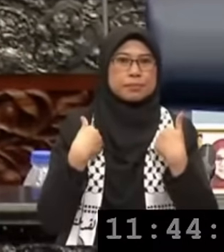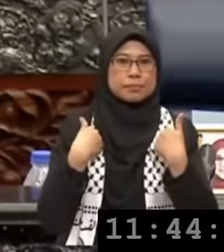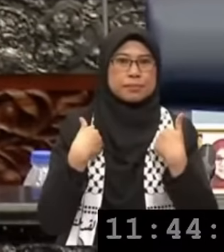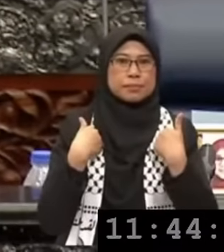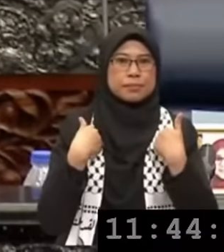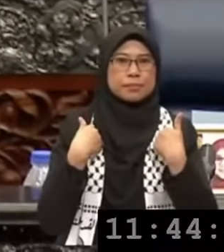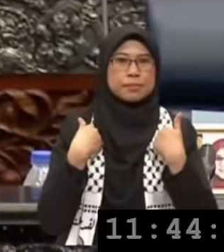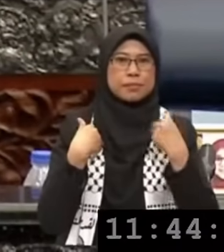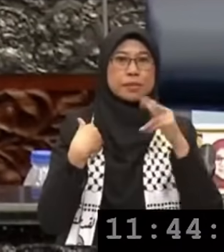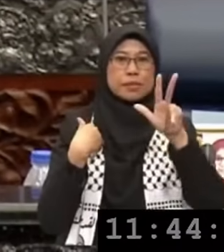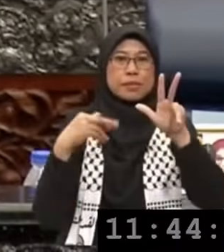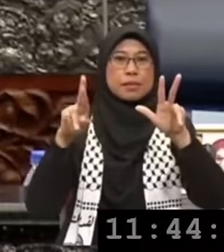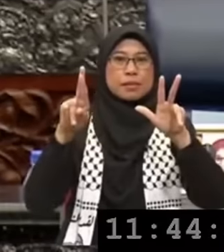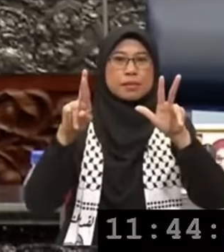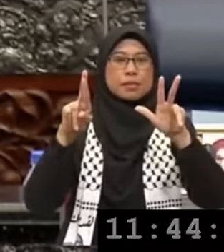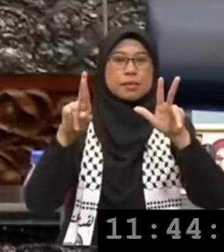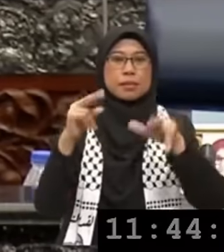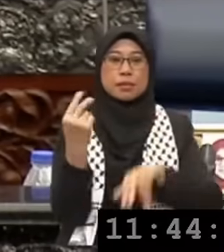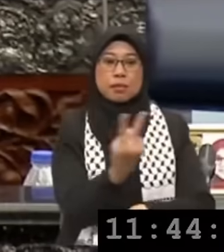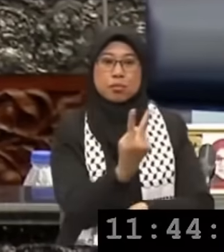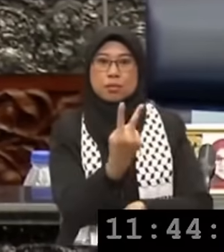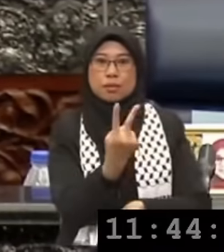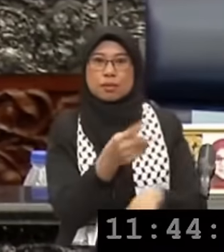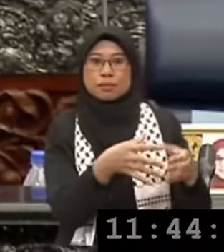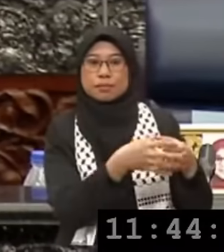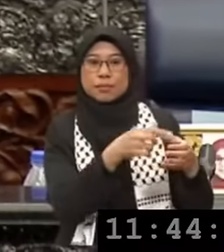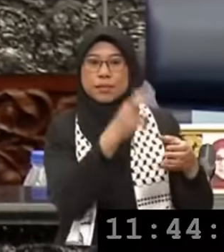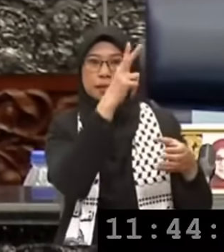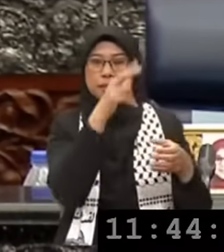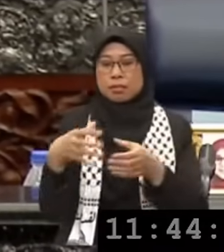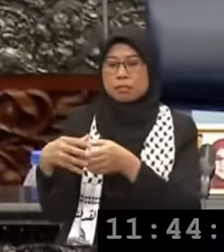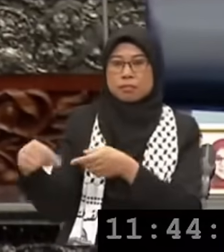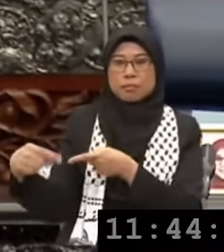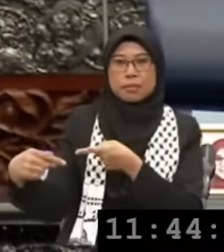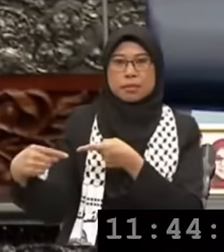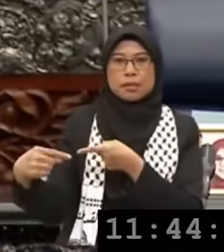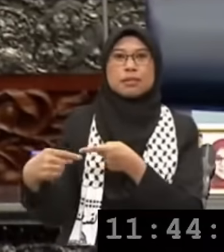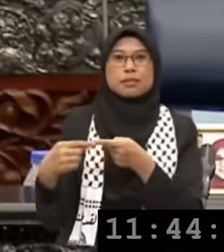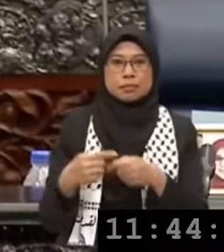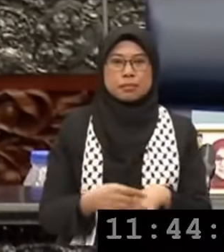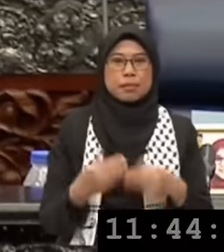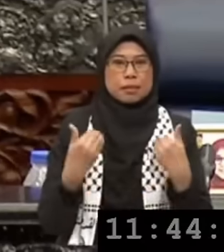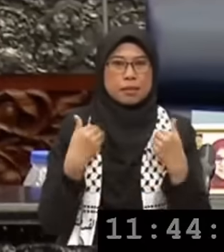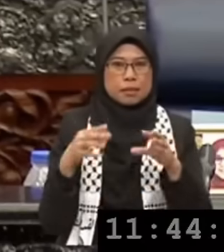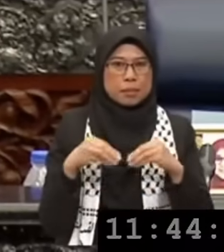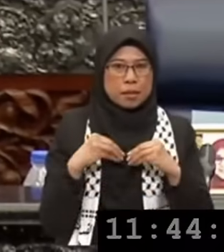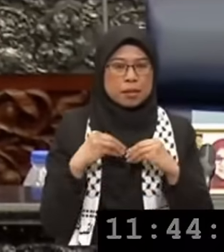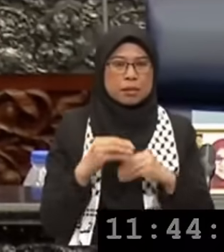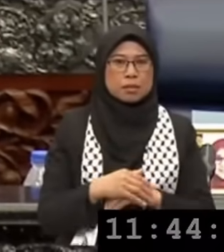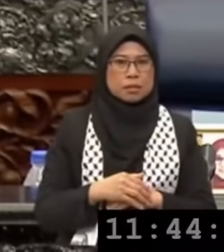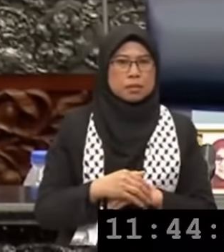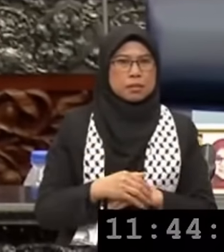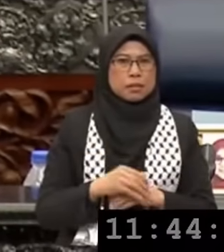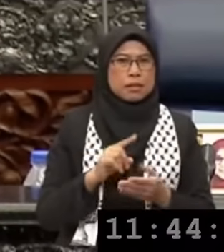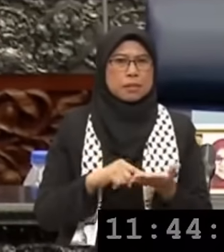atas isu 3R ini daripada kedua-dua belah pihak belah kerajaan dan juga belah pembangkang telah dibuka Saya nak tahu apakah